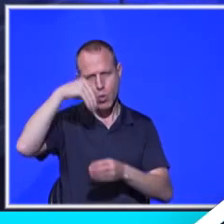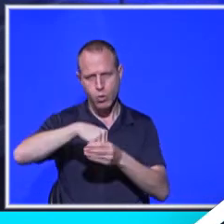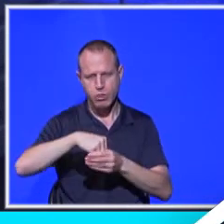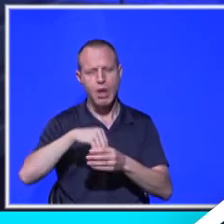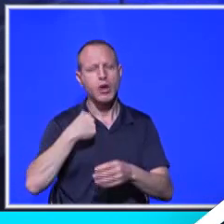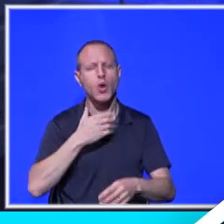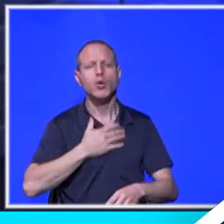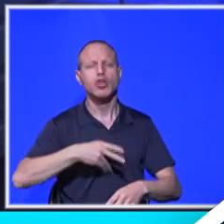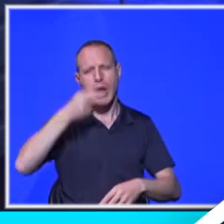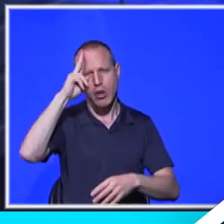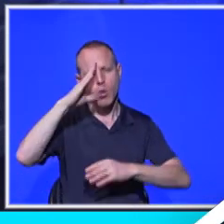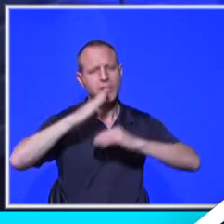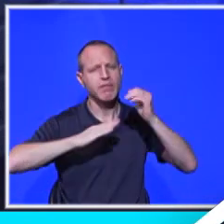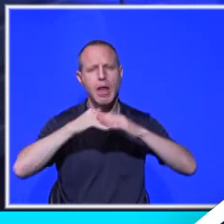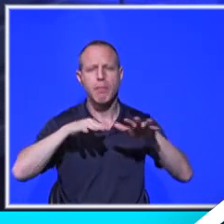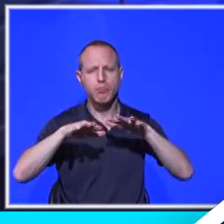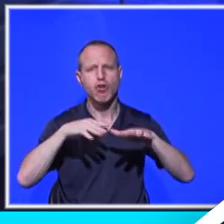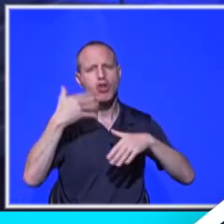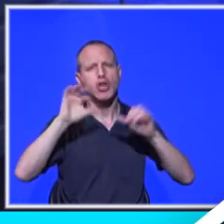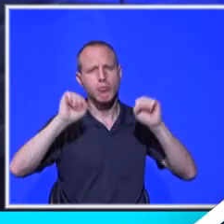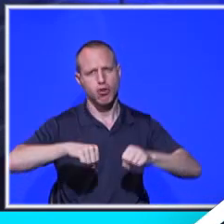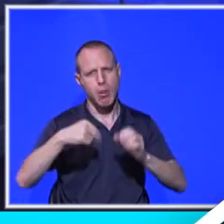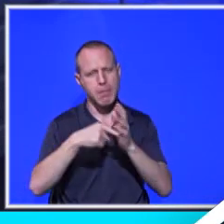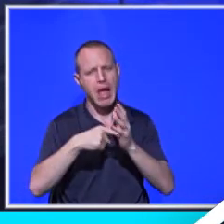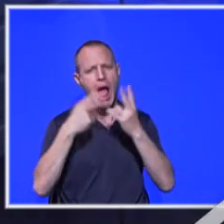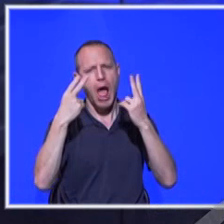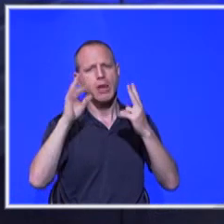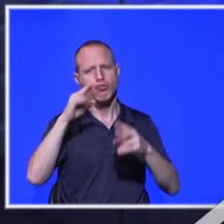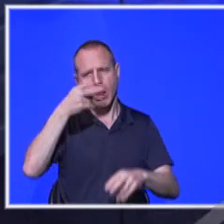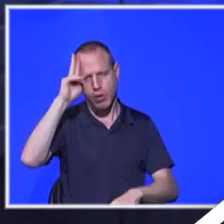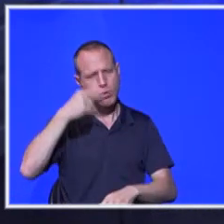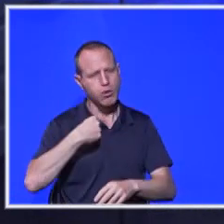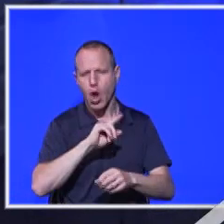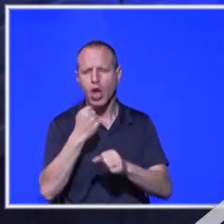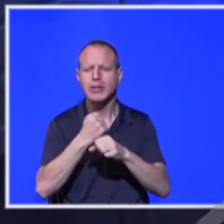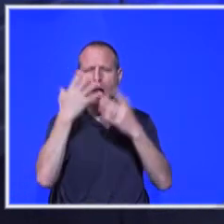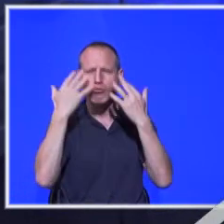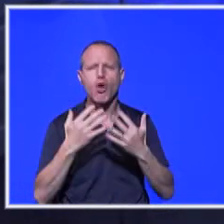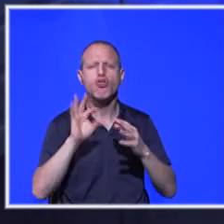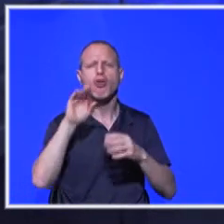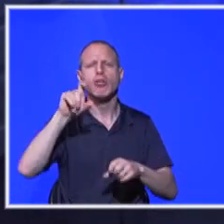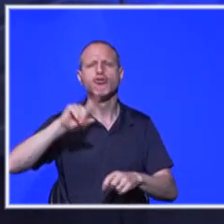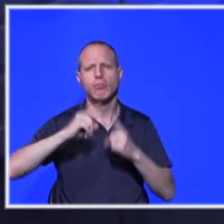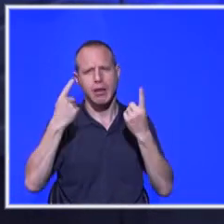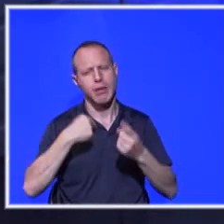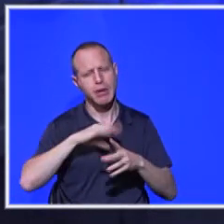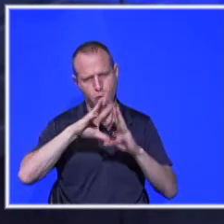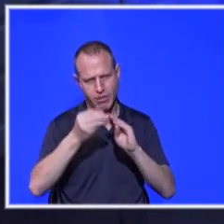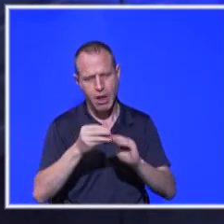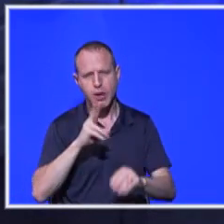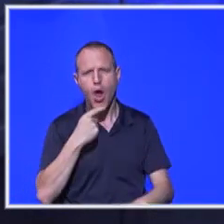ירכיב את הממשלה, אני רוצה שהליכוד יהיה בשלטון, בגלל הערכים של הליכוד. אני לא עושה את החשבונות של אנשים אחרים. באופן כללי אני יכול להגיד